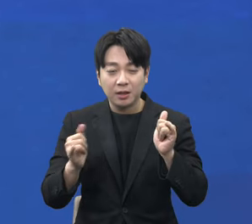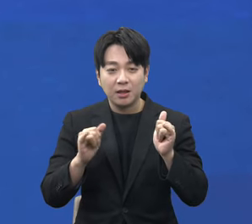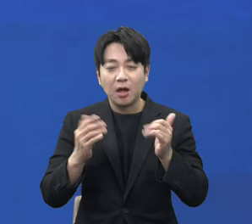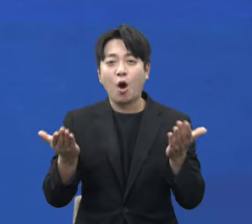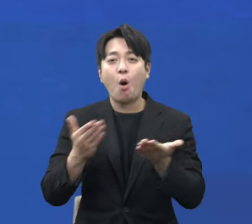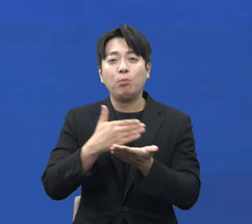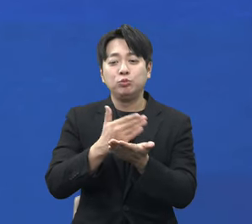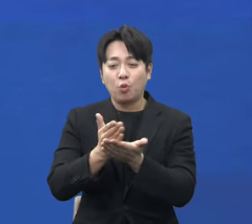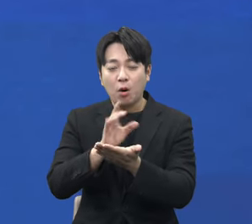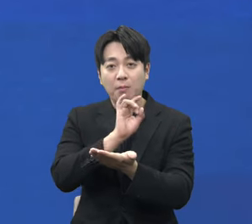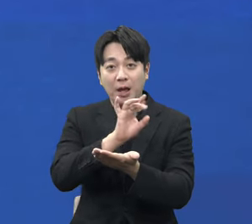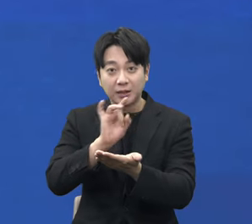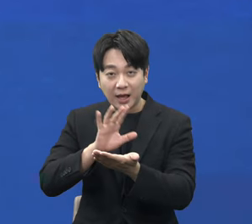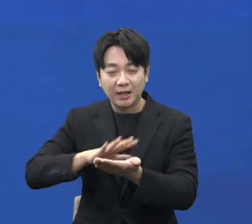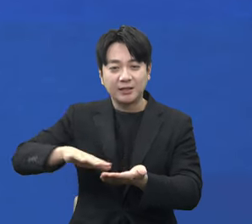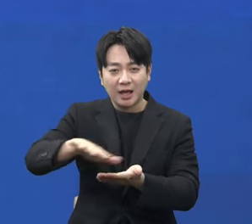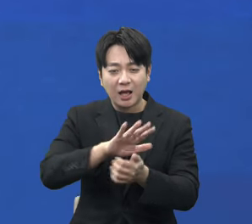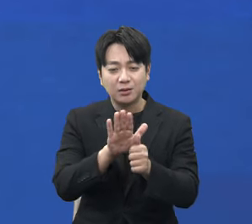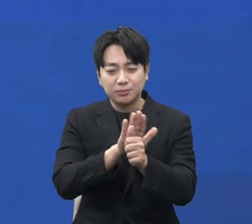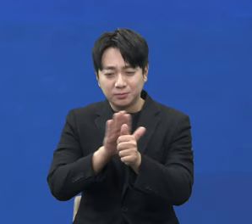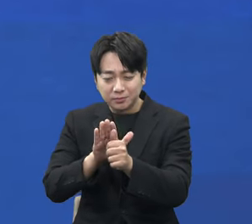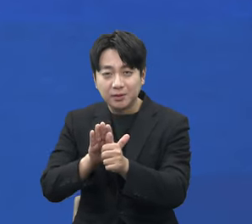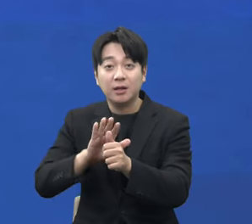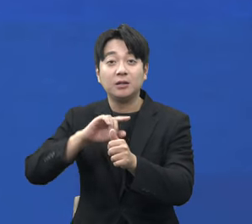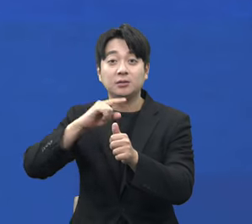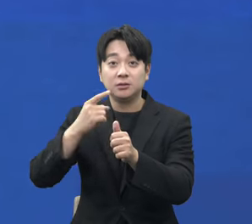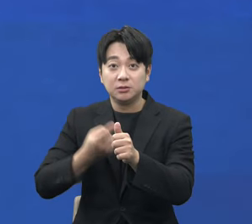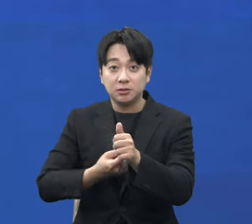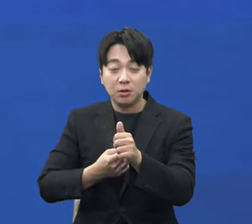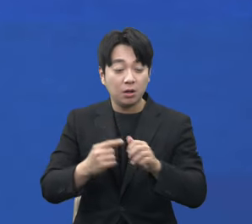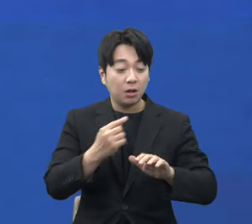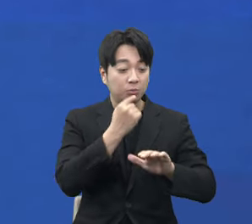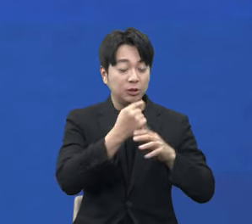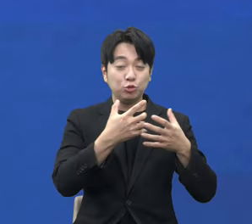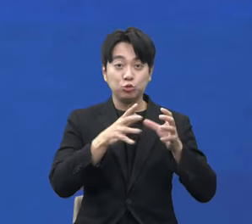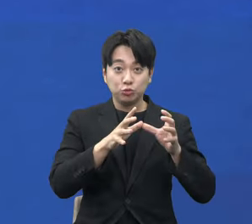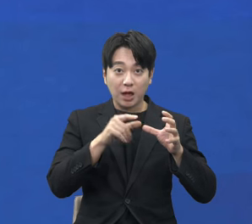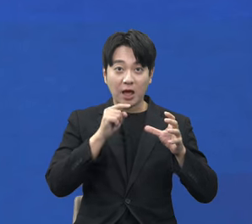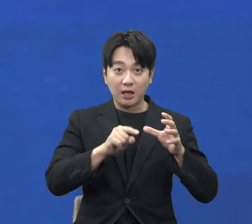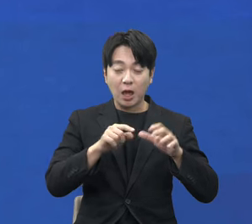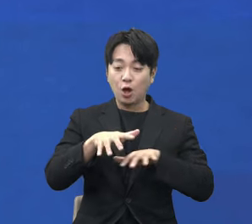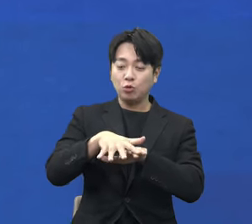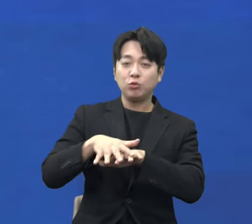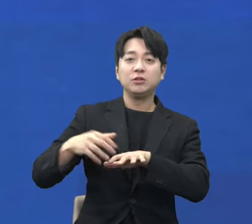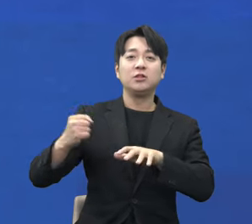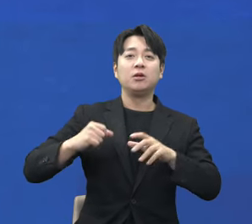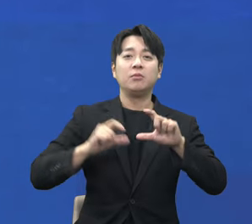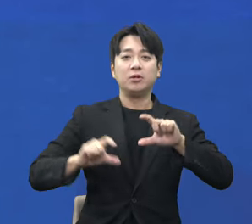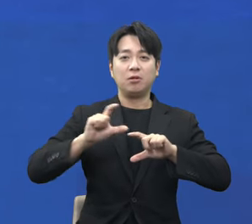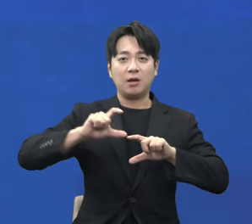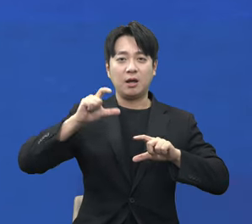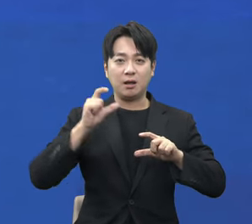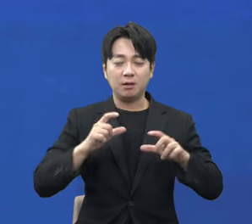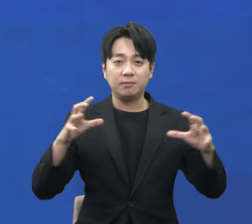조직해서 우리 더불어민주당과 할 수 있는 조직 역량을 강화하겠습니다.